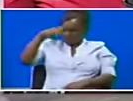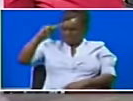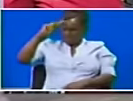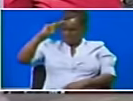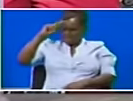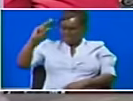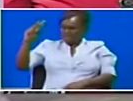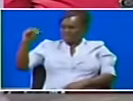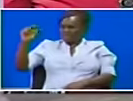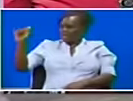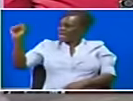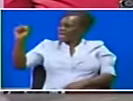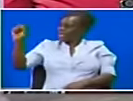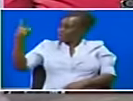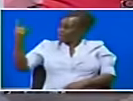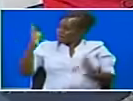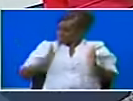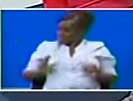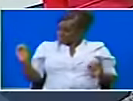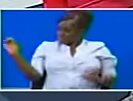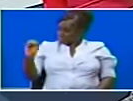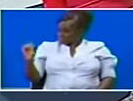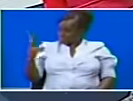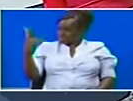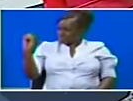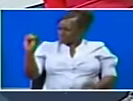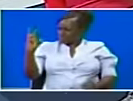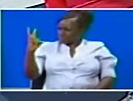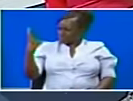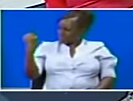mambo ya NASA si mambo ya mtu mmoja, ni viongozi. Ukiangalia mwaka wa